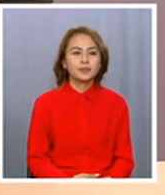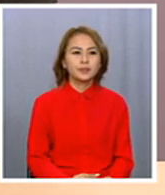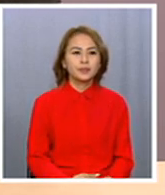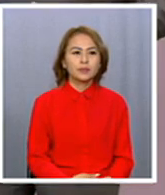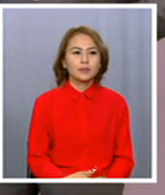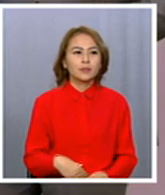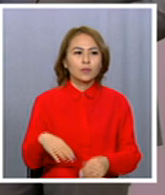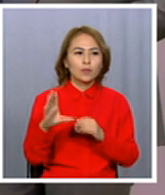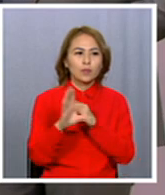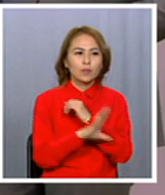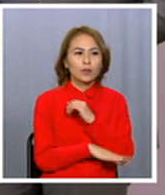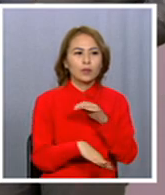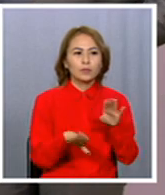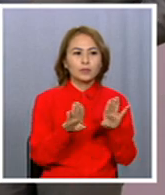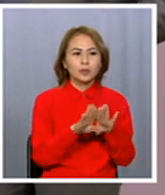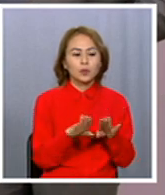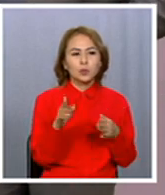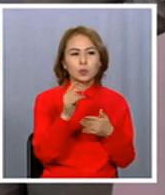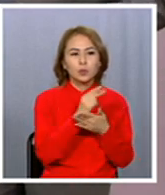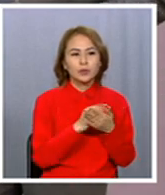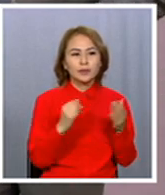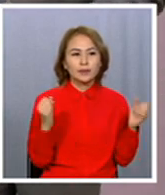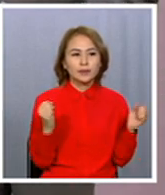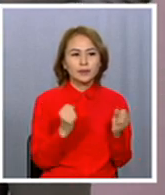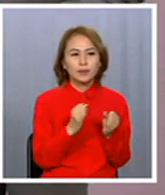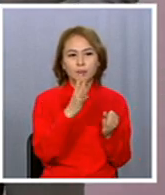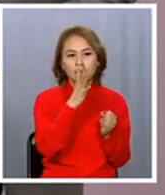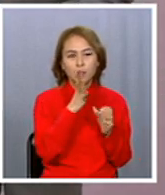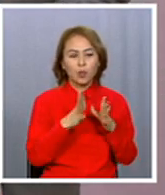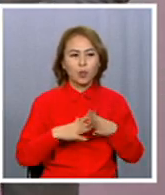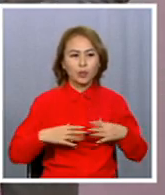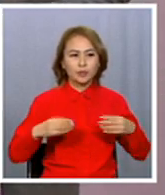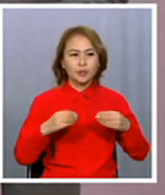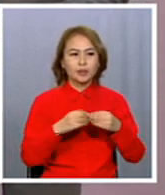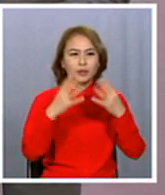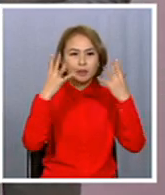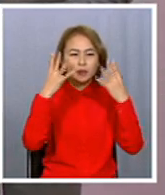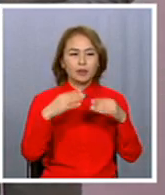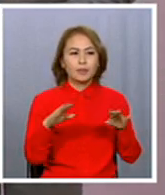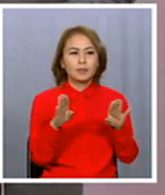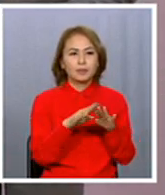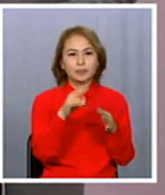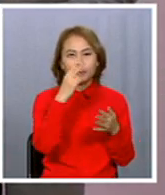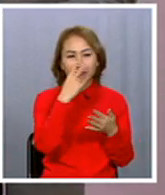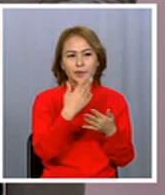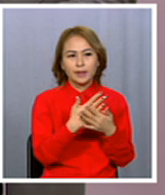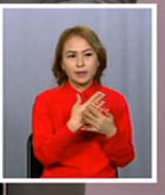Соңғы пікір – суретте қыс мезгіліндегі отбасылық демалыс бейнеленген.